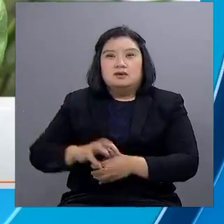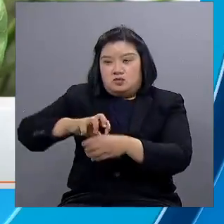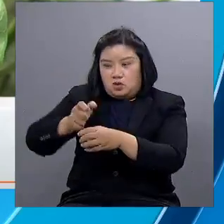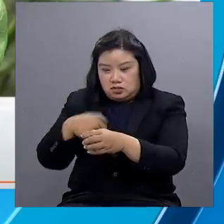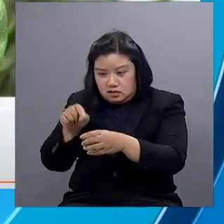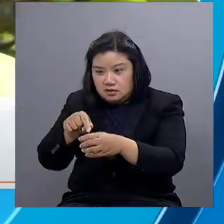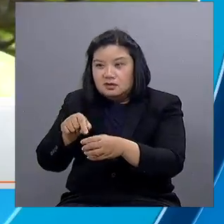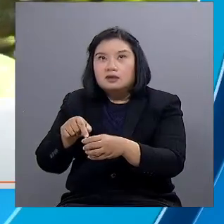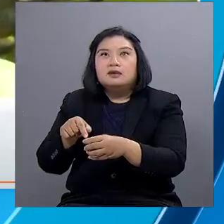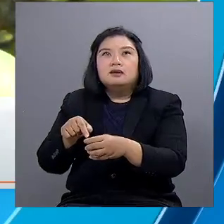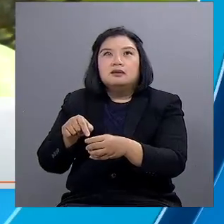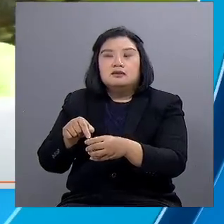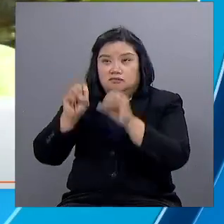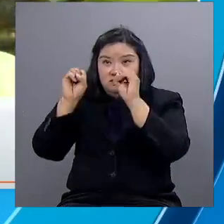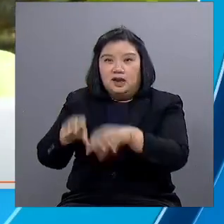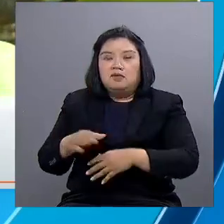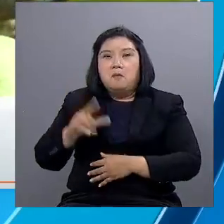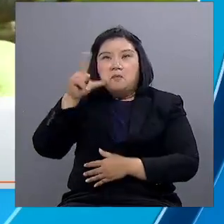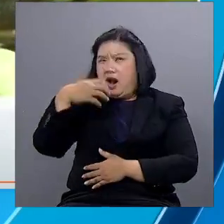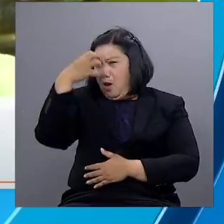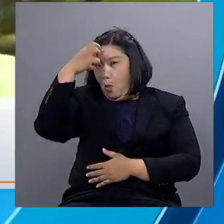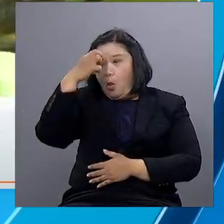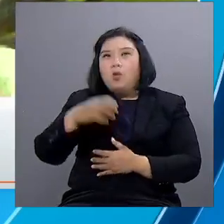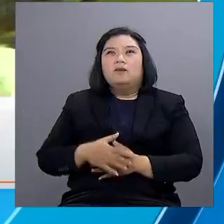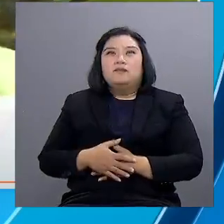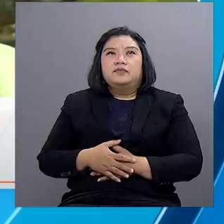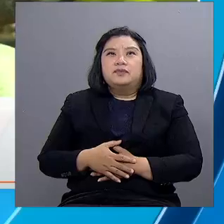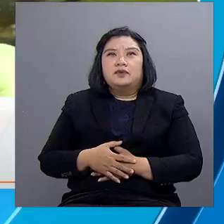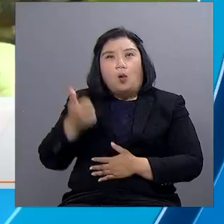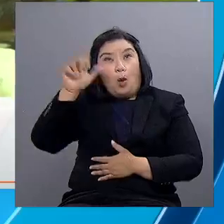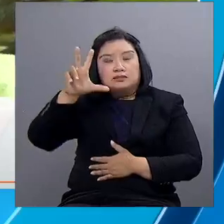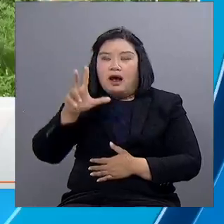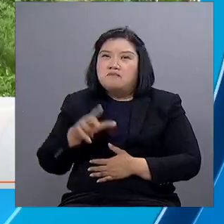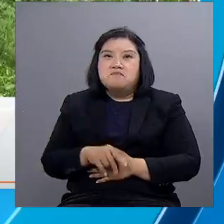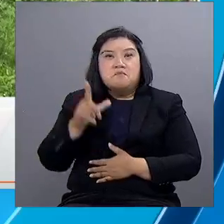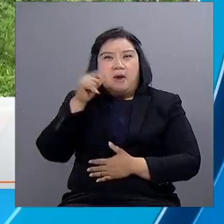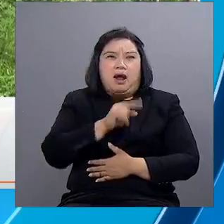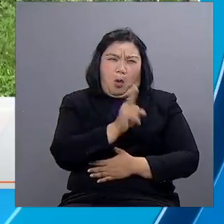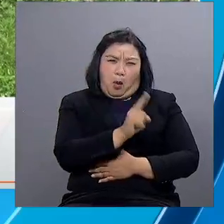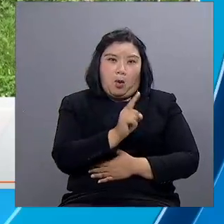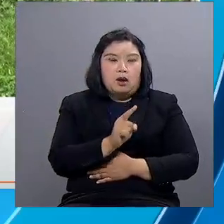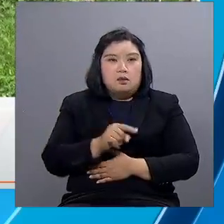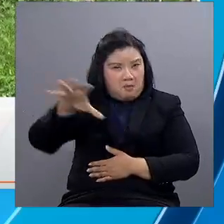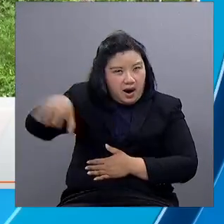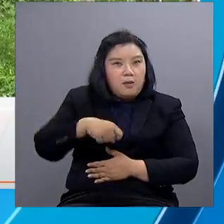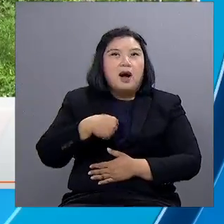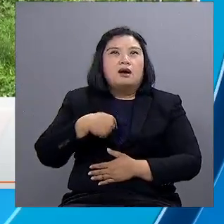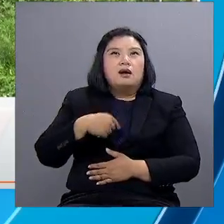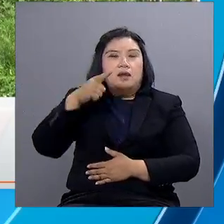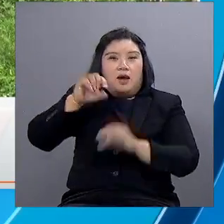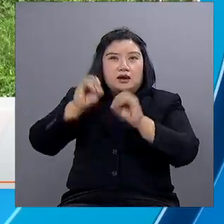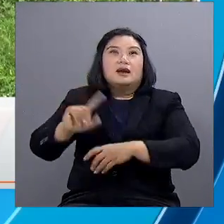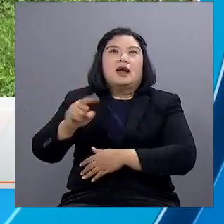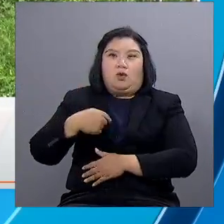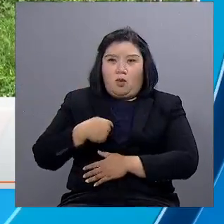านอ่ะ ครับ โดนไปตีเลยโดนไปหน่อเลย3บัก นั่นไงผมว่า ไปเอามา ไปโดนหน ่อไปเก็บมาไปทิ้งได้ยังไงลูกของดี